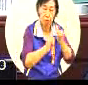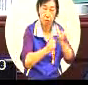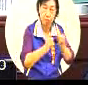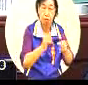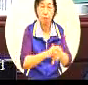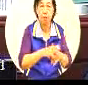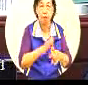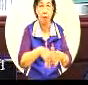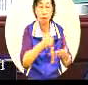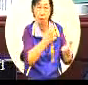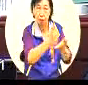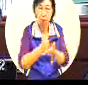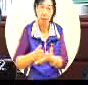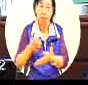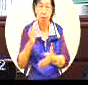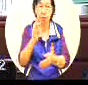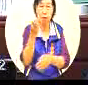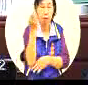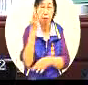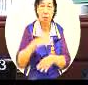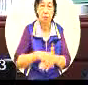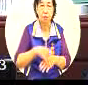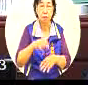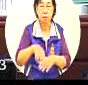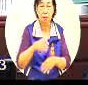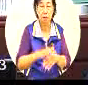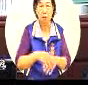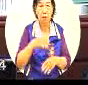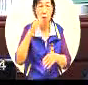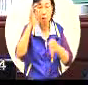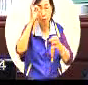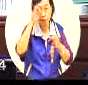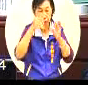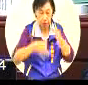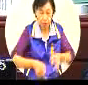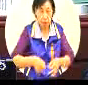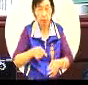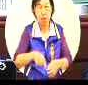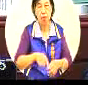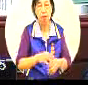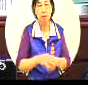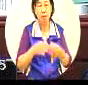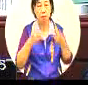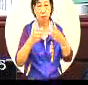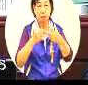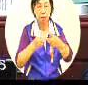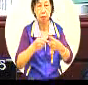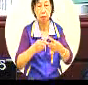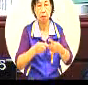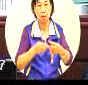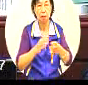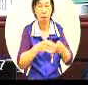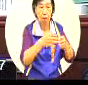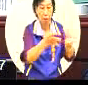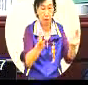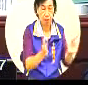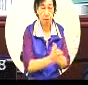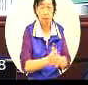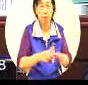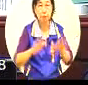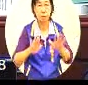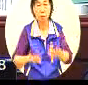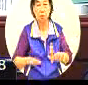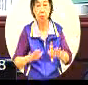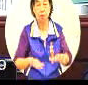请财政单位这个部分来检讨。啊，第二个部分有关于我们现阶段的所有，我